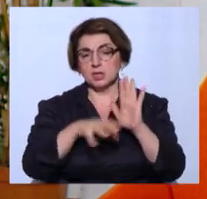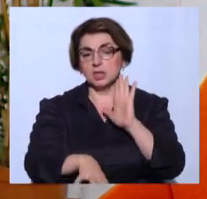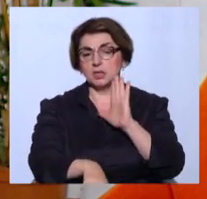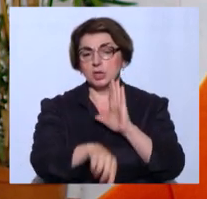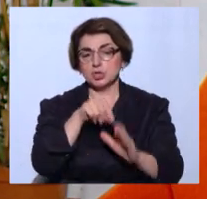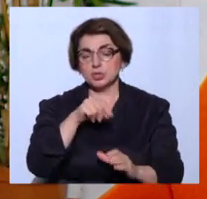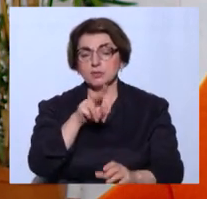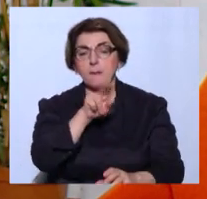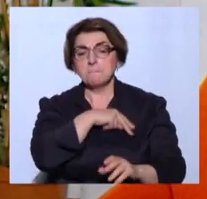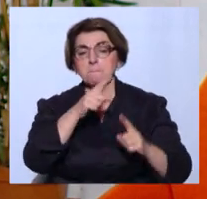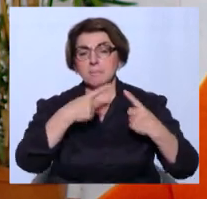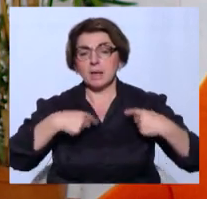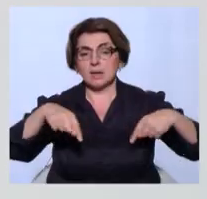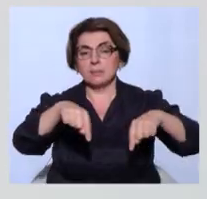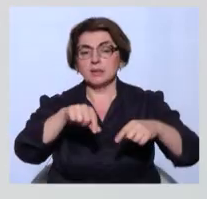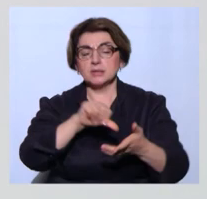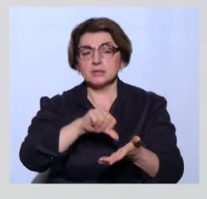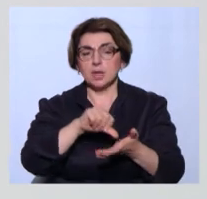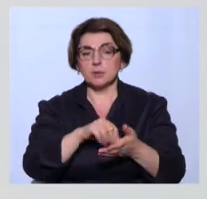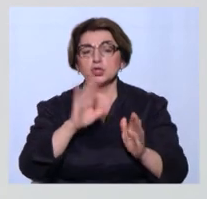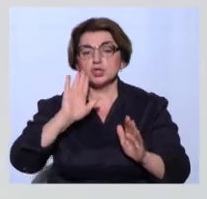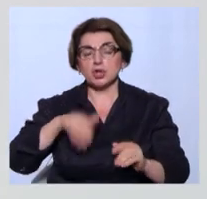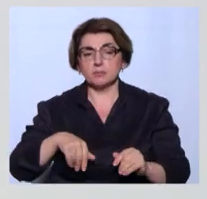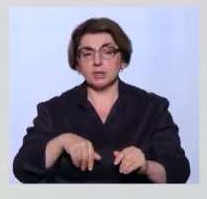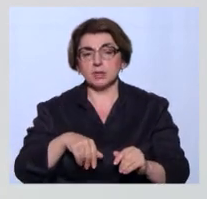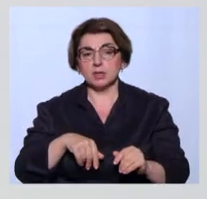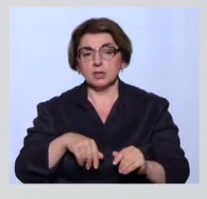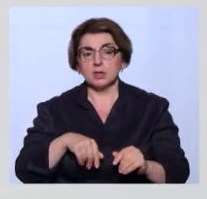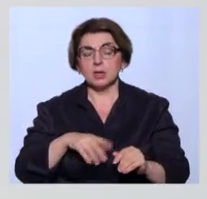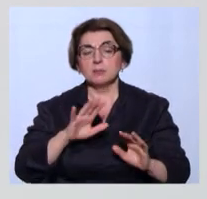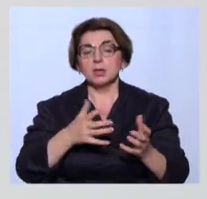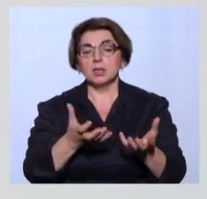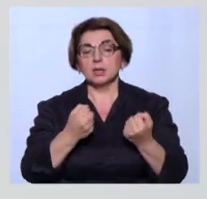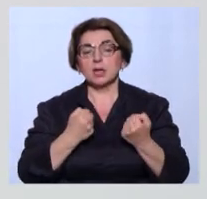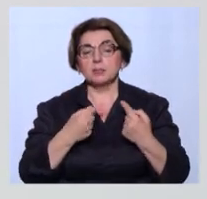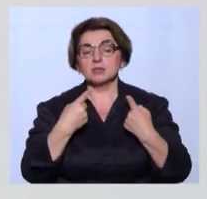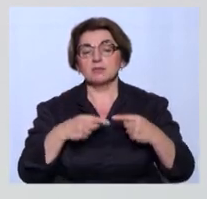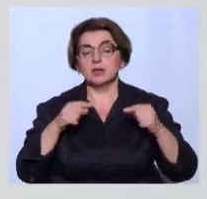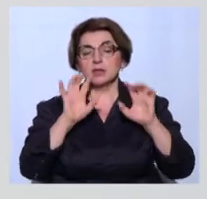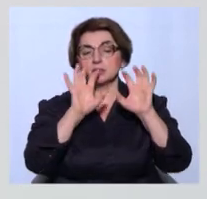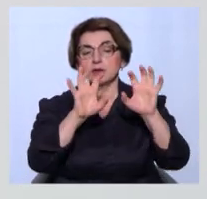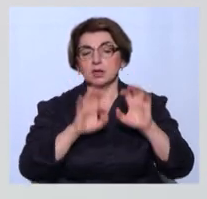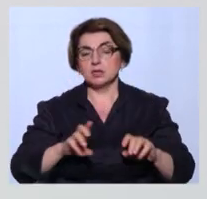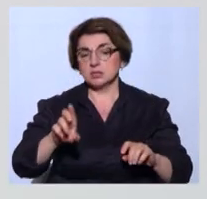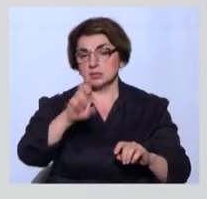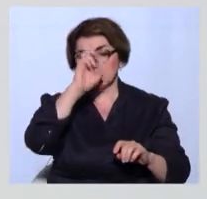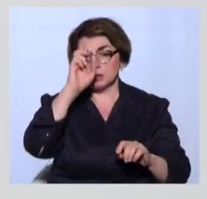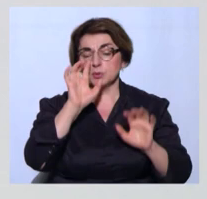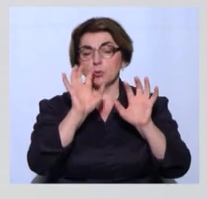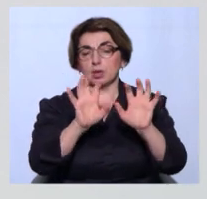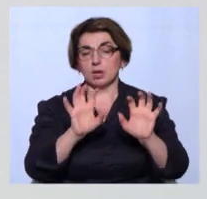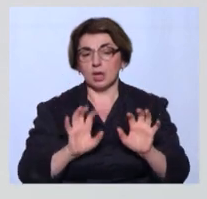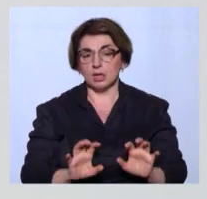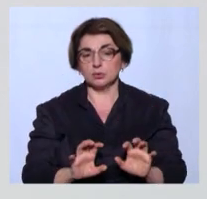ირჩევს პარლამენტის წარმომადგენლებს, რომლებიც შემდეგ უკვე იღებენ სხვადასხვა კანონს, სახელმწიფო ქვეყნის